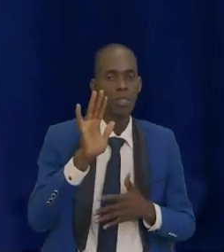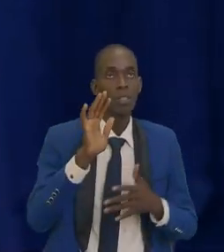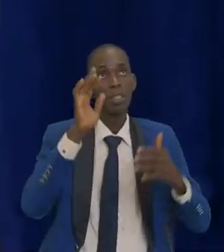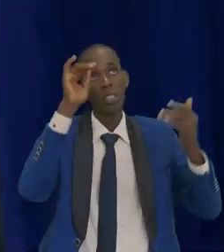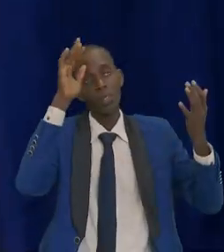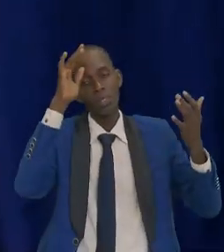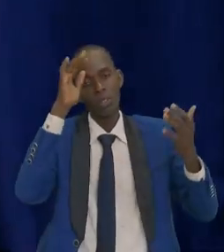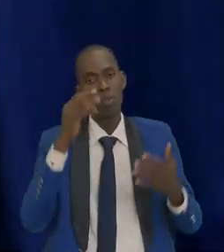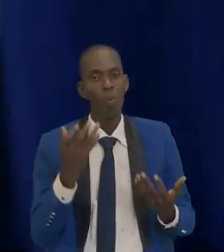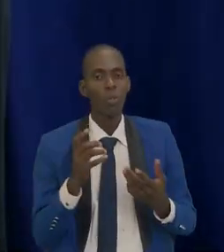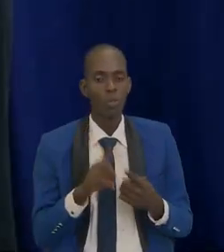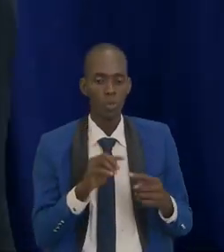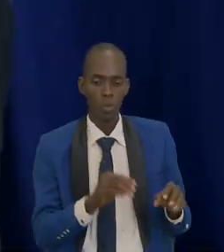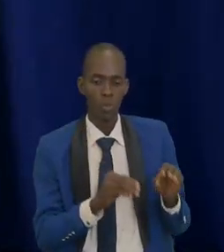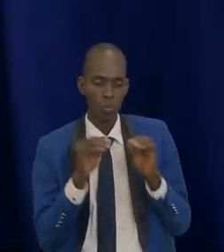selon ses attentes.